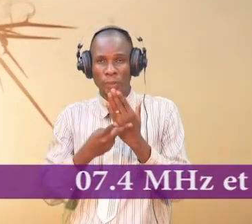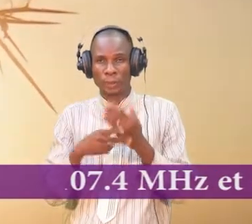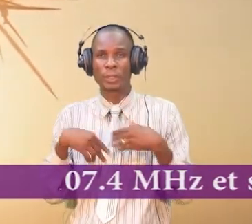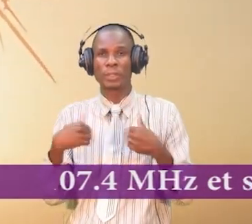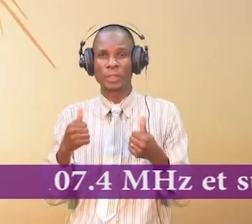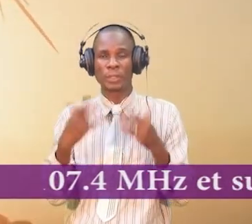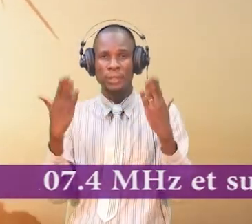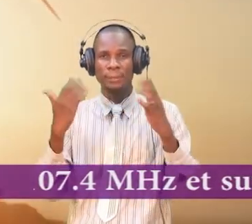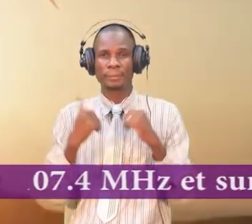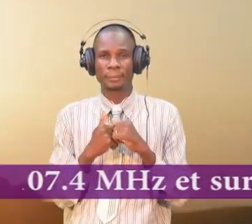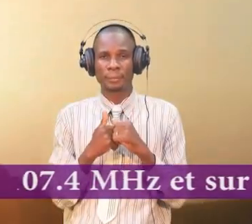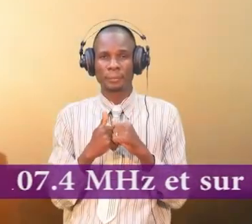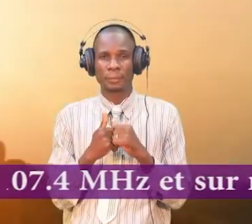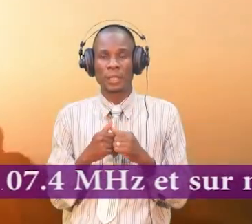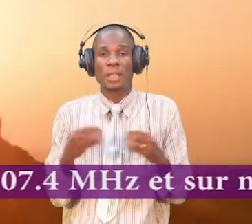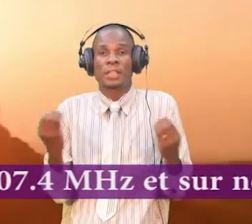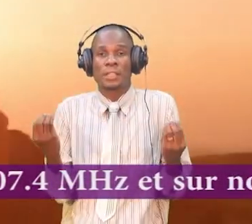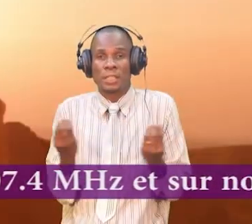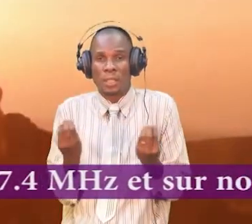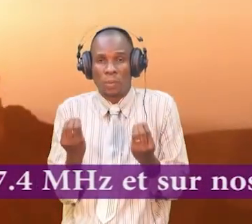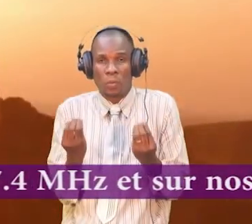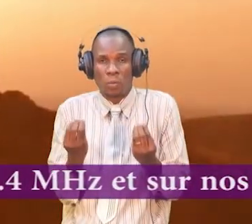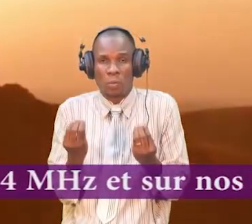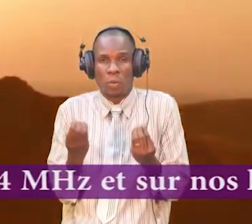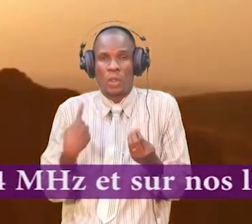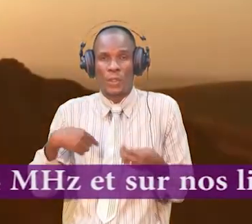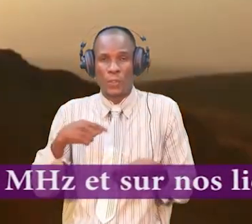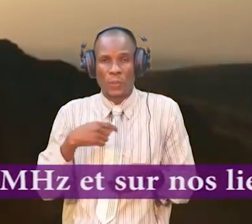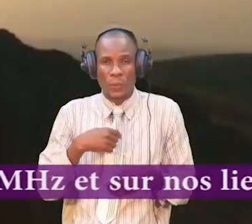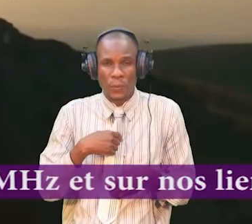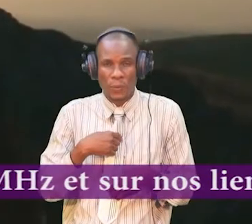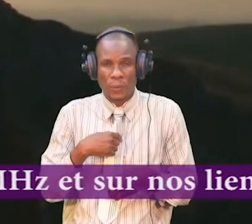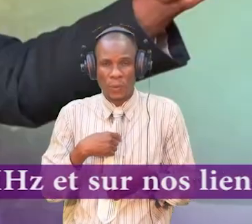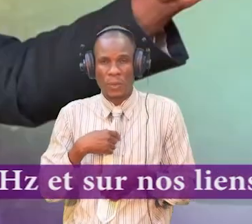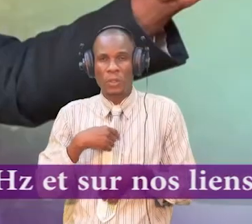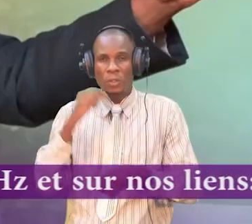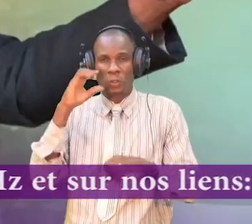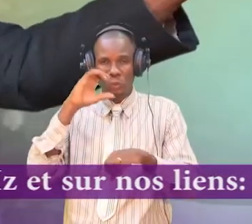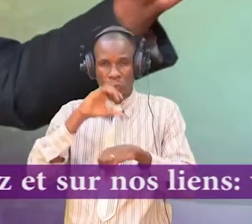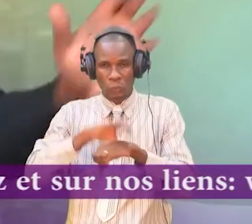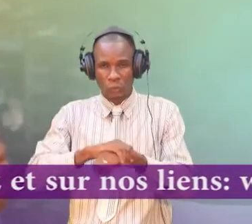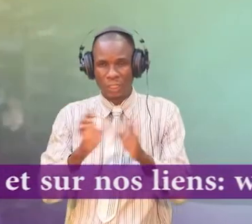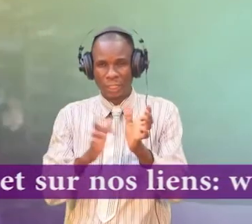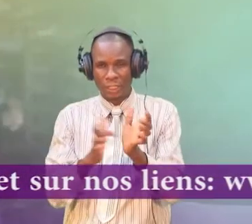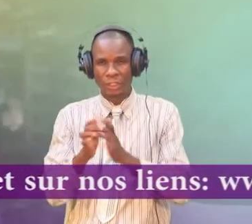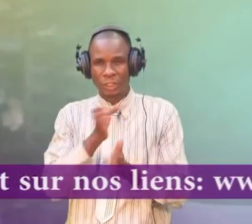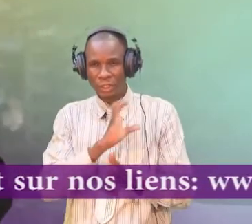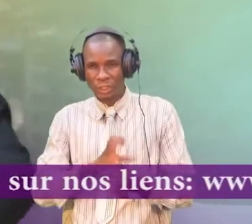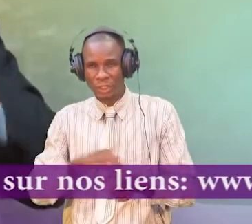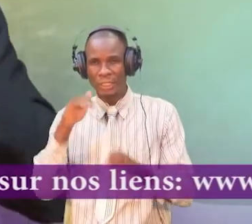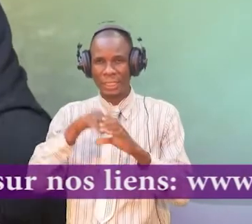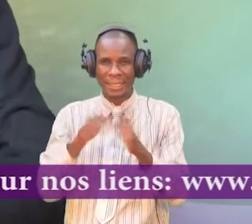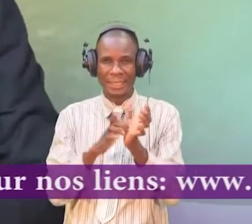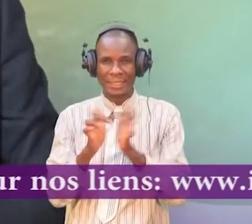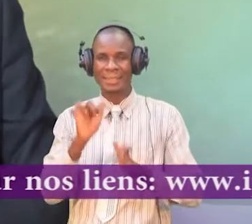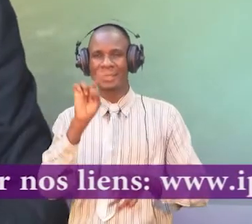Na bongo tozali komona ete ekulusu na Yesu Kristo ezali penza na banzela ndenge na ndenge, ezali na nzimbola mingi,